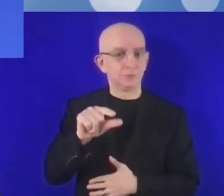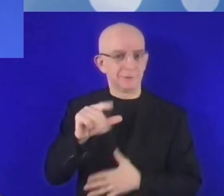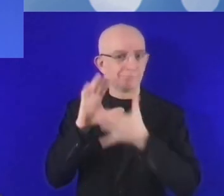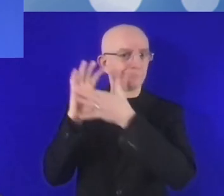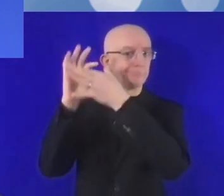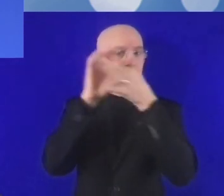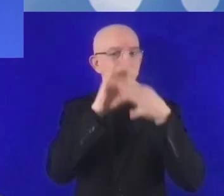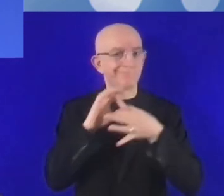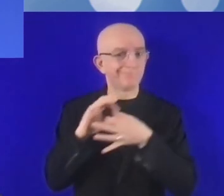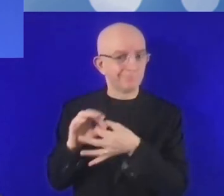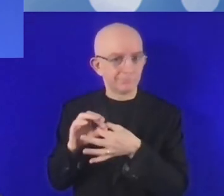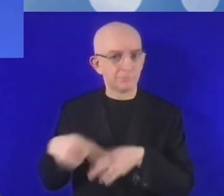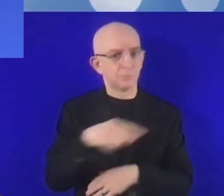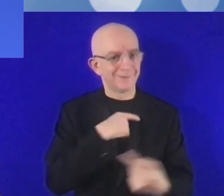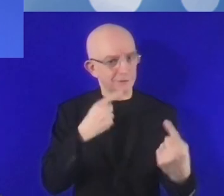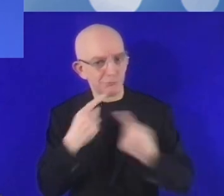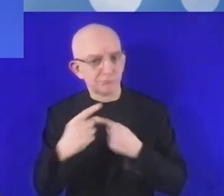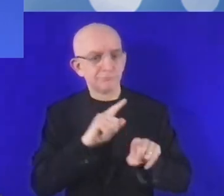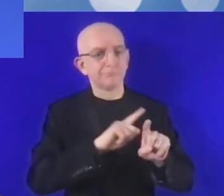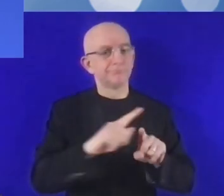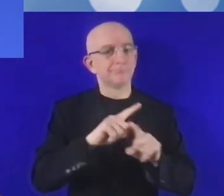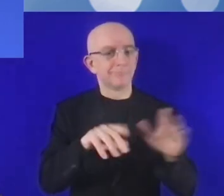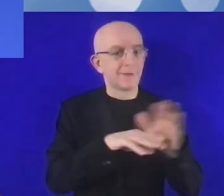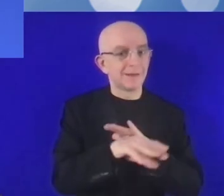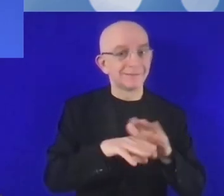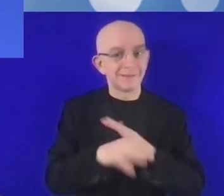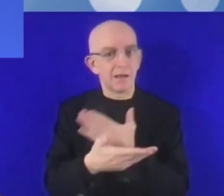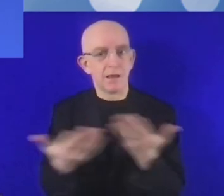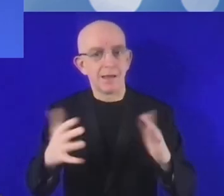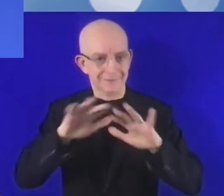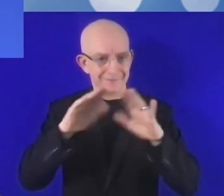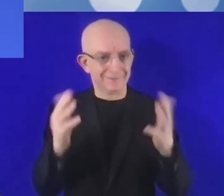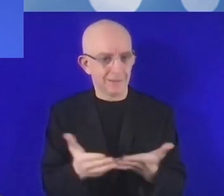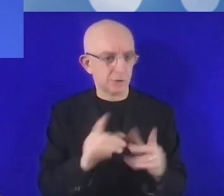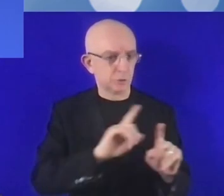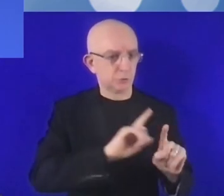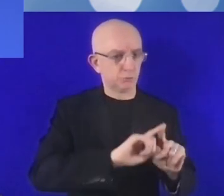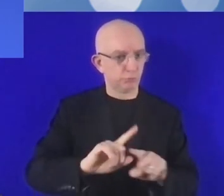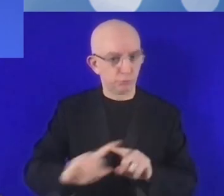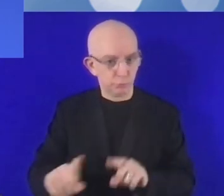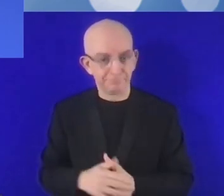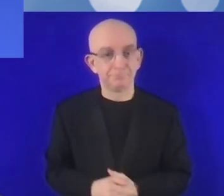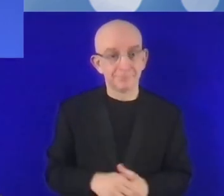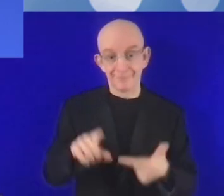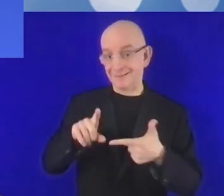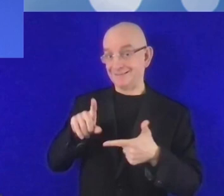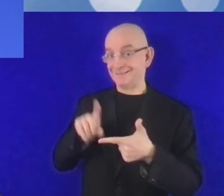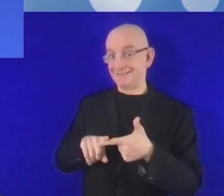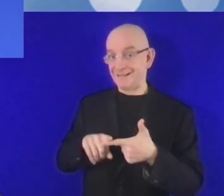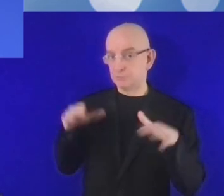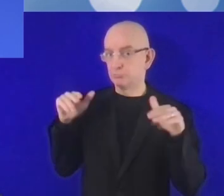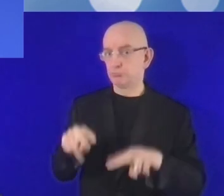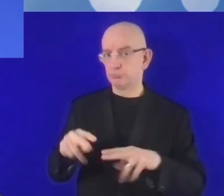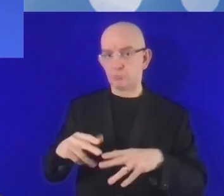的服务，在政府机构，包括一些企业提供的数字服